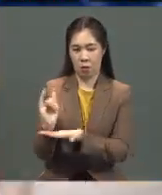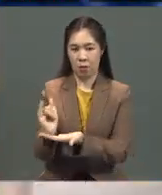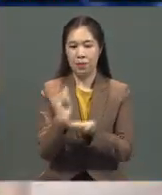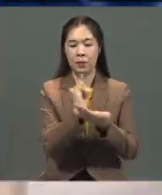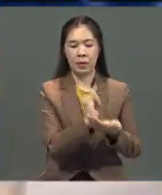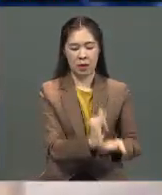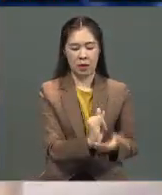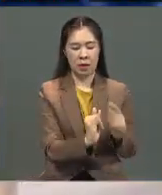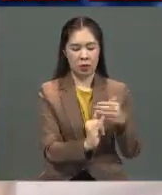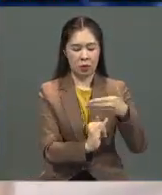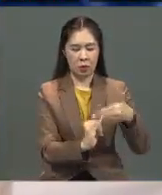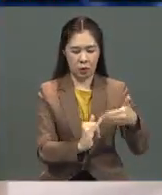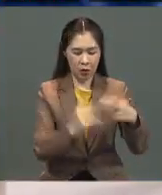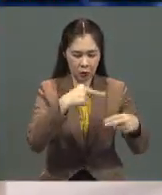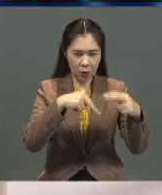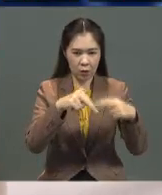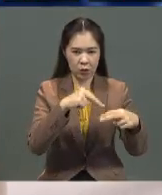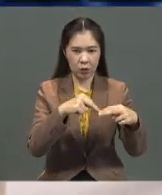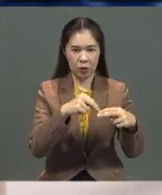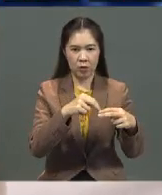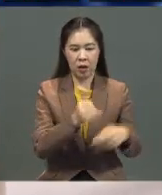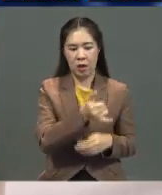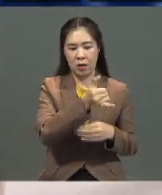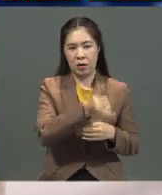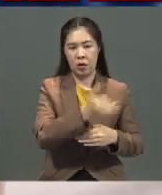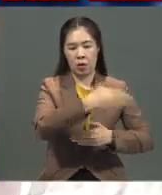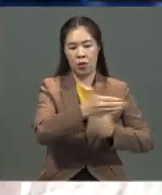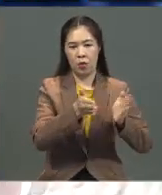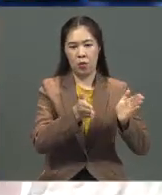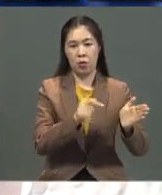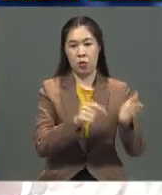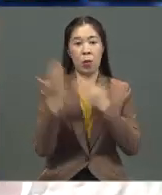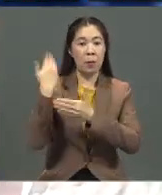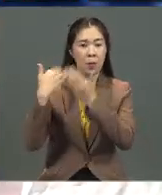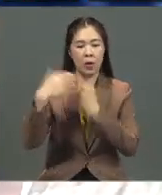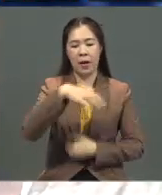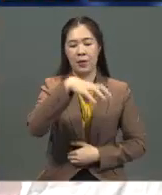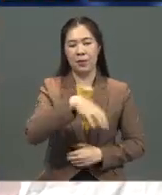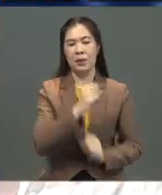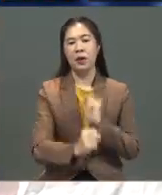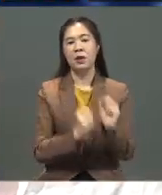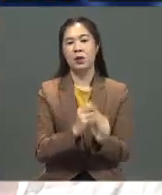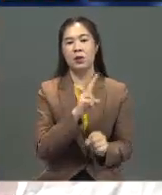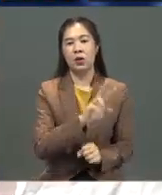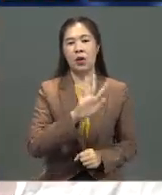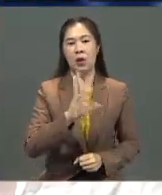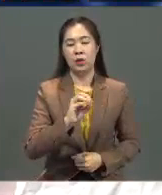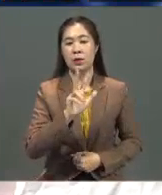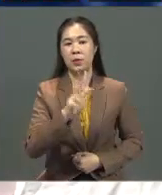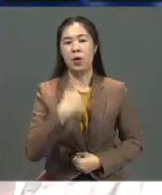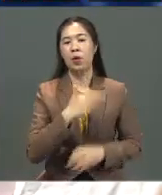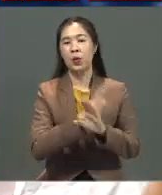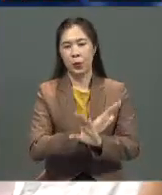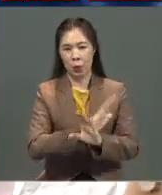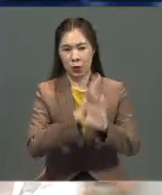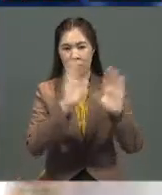ำการศึกษาเรียนรู้ด้านนิติเวชศาสตร์และนำไปจัดแสดงในพิพิธภัณฑ์ของโรงพยาบาลจนเมื่อปี2562ยกเลิกการจัดแสด